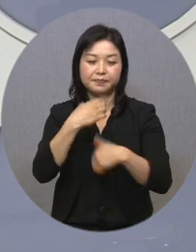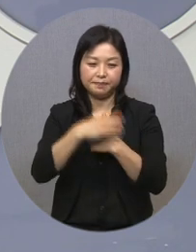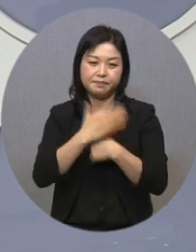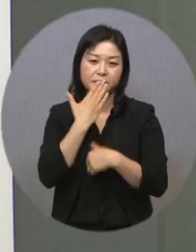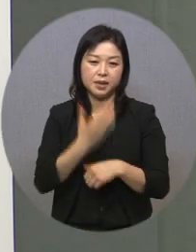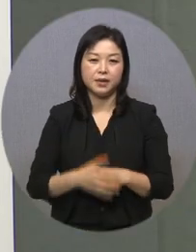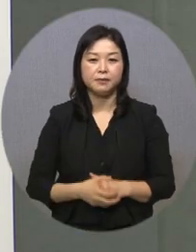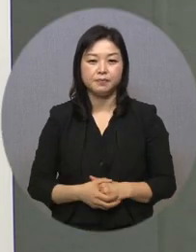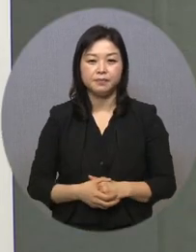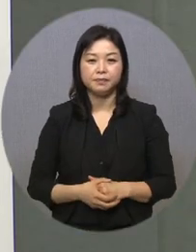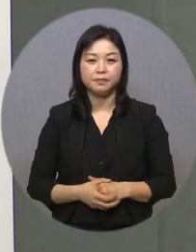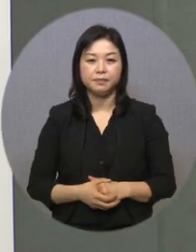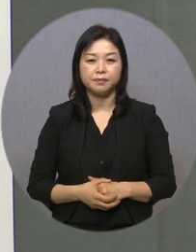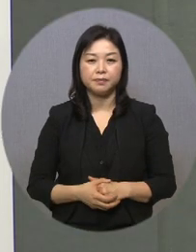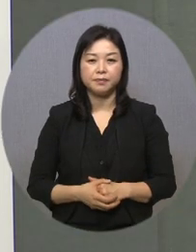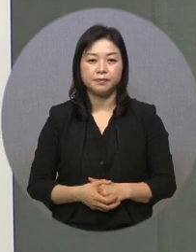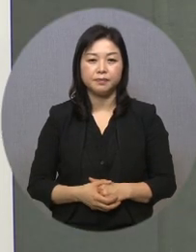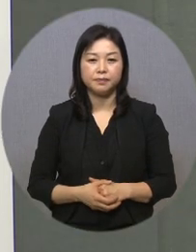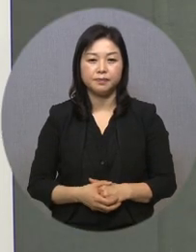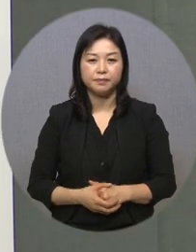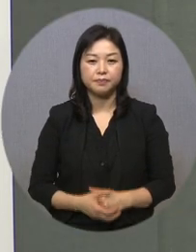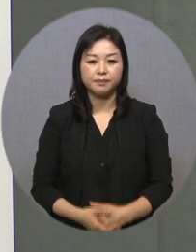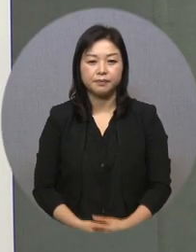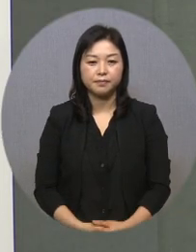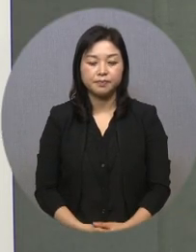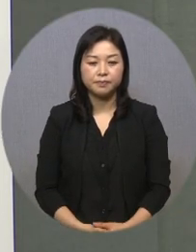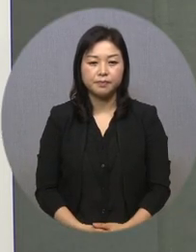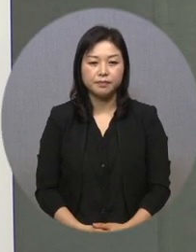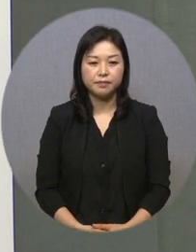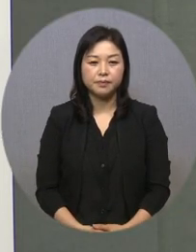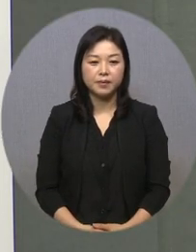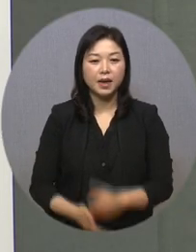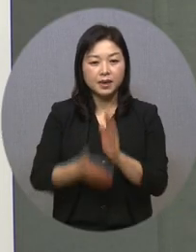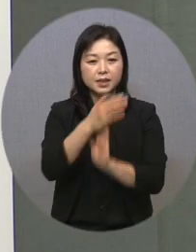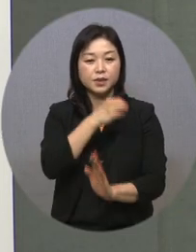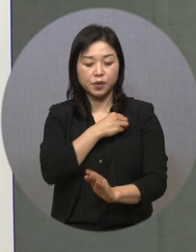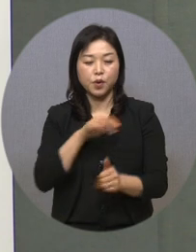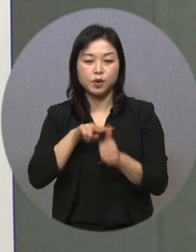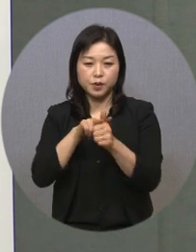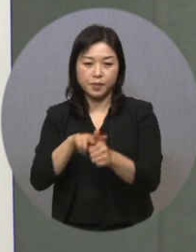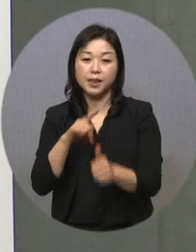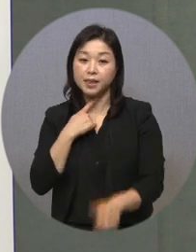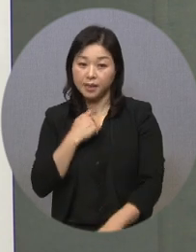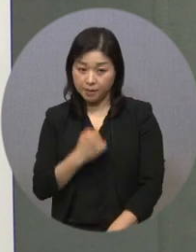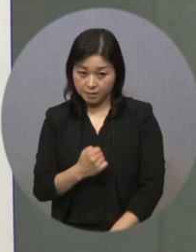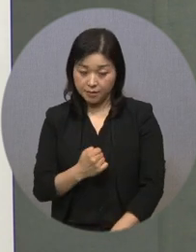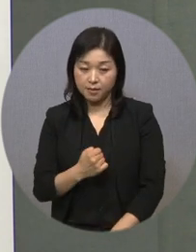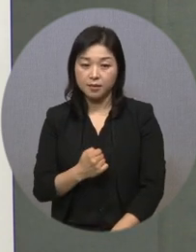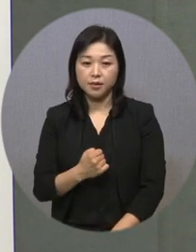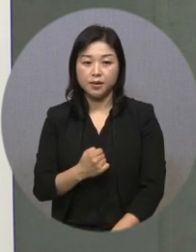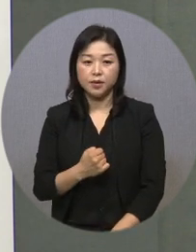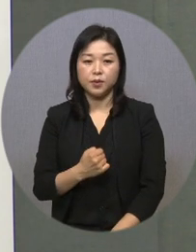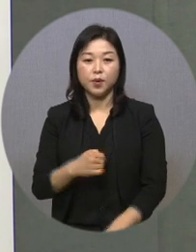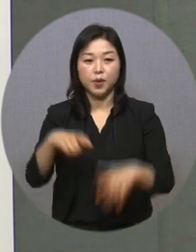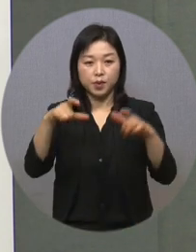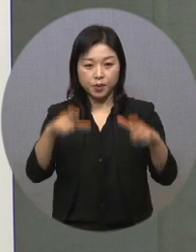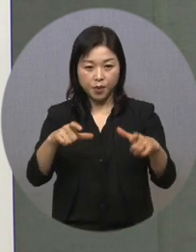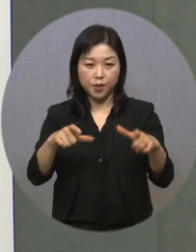있는 것 같습니다. 아, 그렇습니까? 예, 그러니까 결국은 시의원도 출마해 보시고 예, 도의원에는